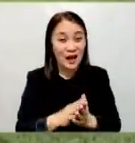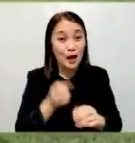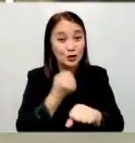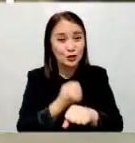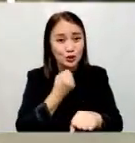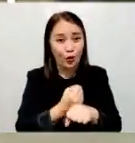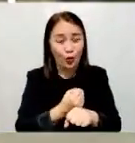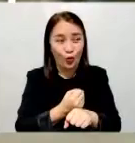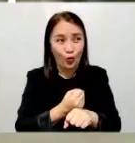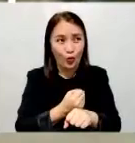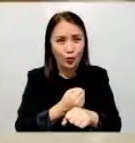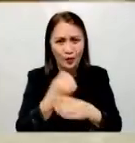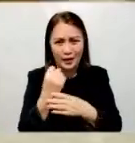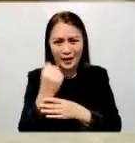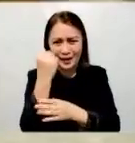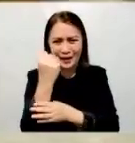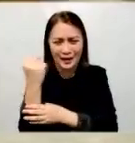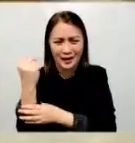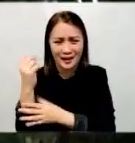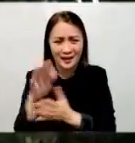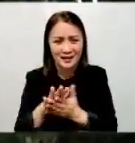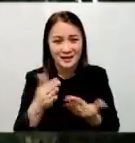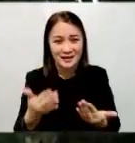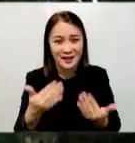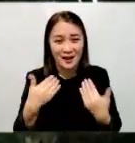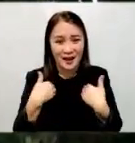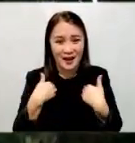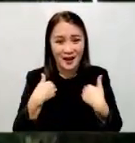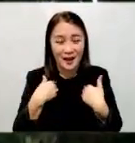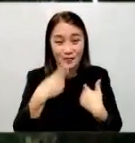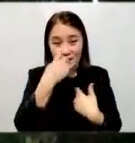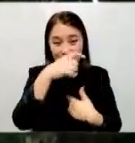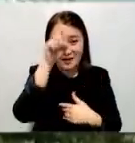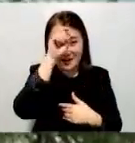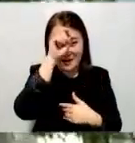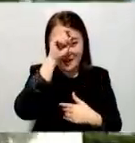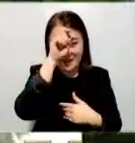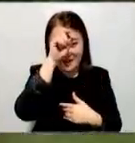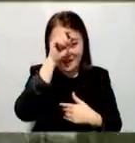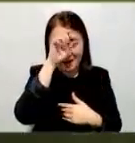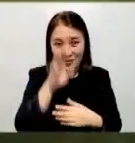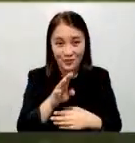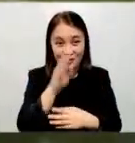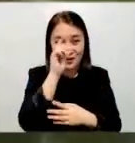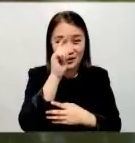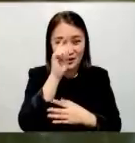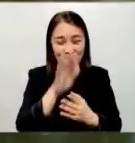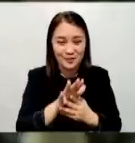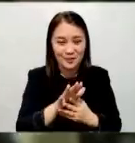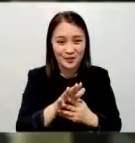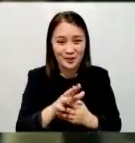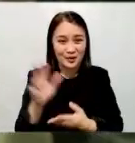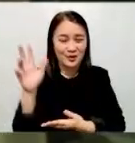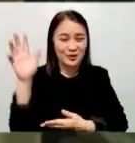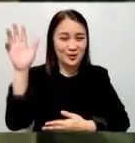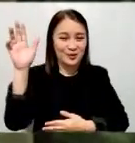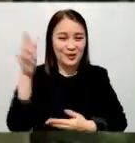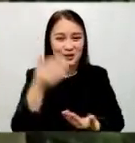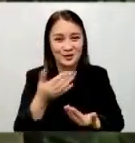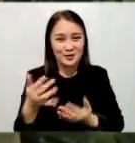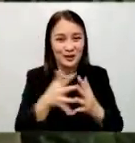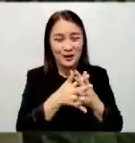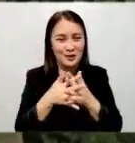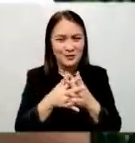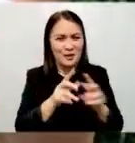Kingdom, Pyramid at Sphinx ng Egypt, Eiffel Tower ng France, Statue of Liberty sa Amerika, at marami pang